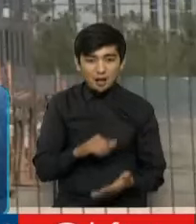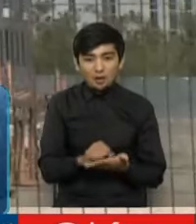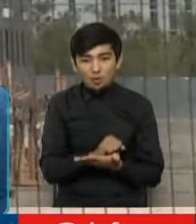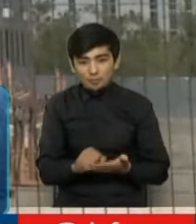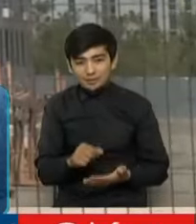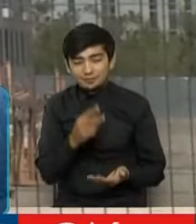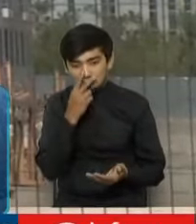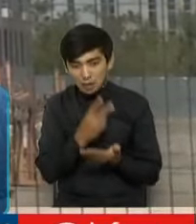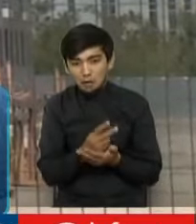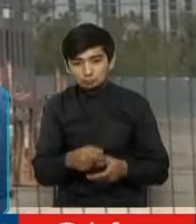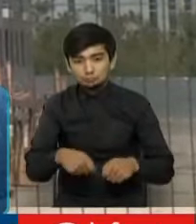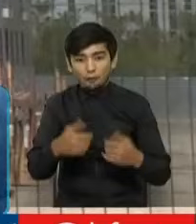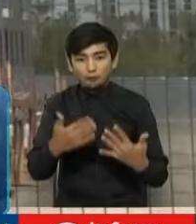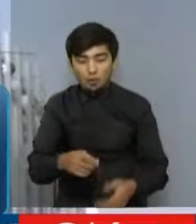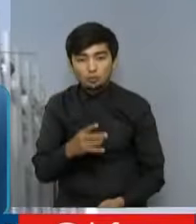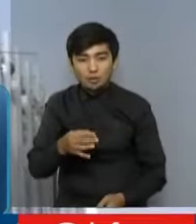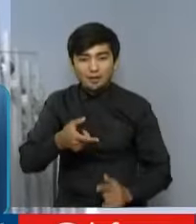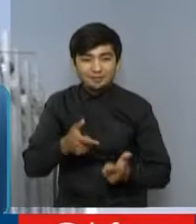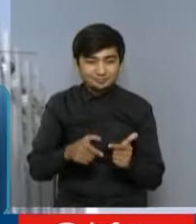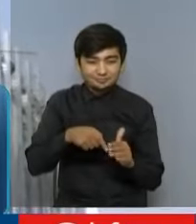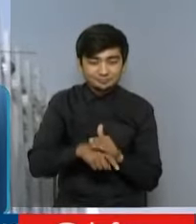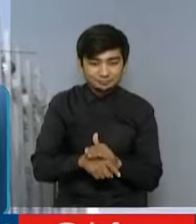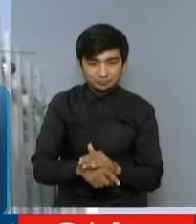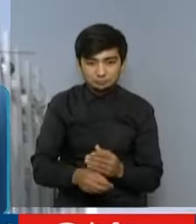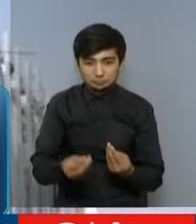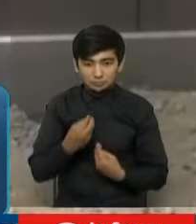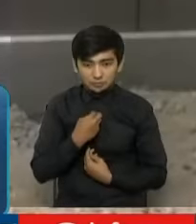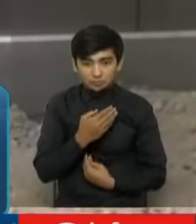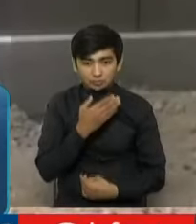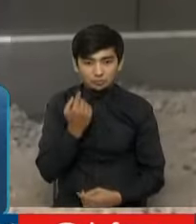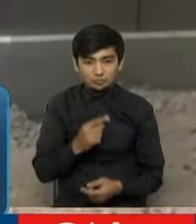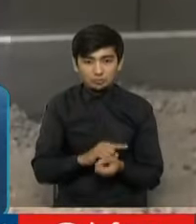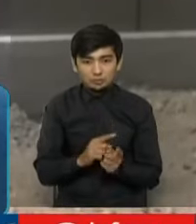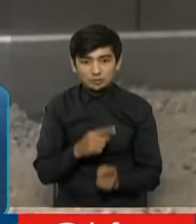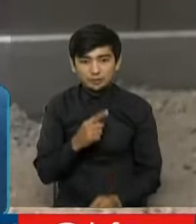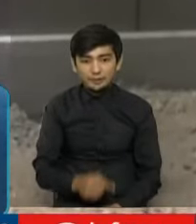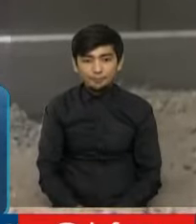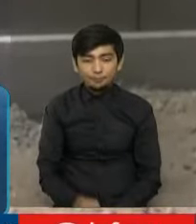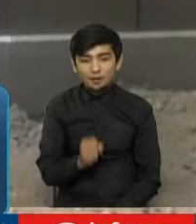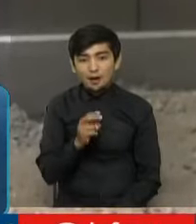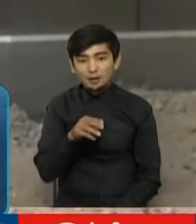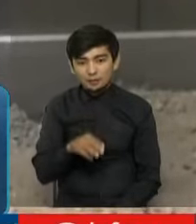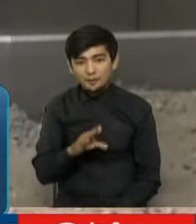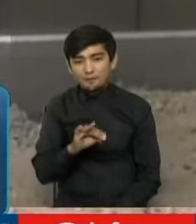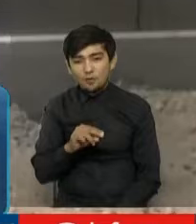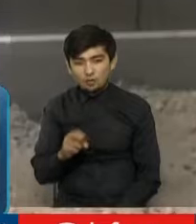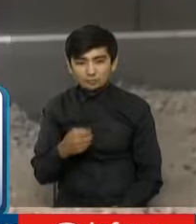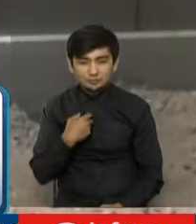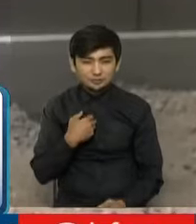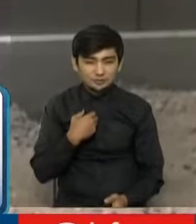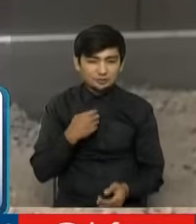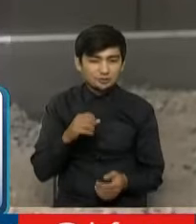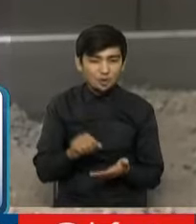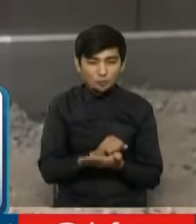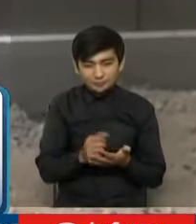оно и так, говорят люди. Однако на деле все обстоит иначе. Я запросила акт ввода в эксплуатацию, начала изучать документы.